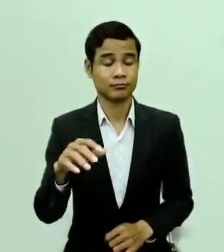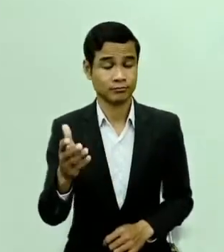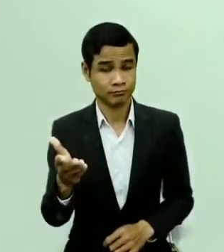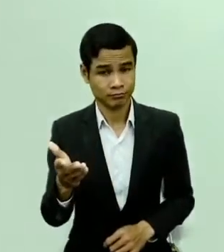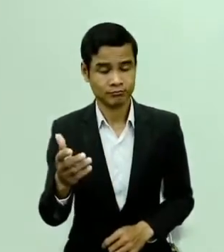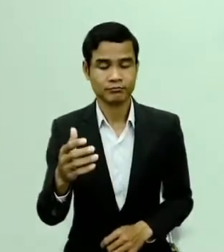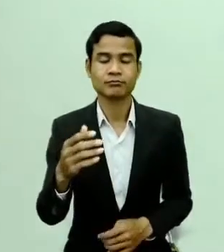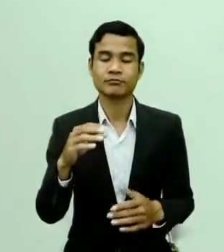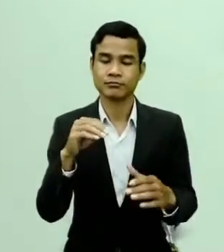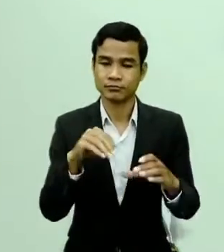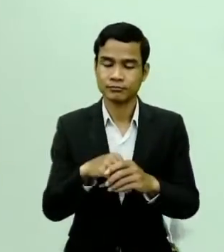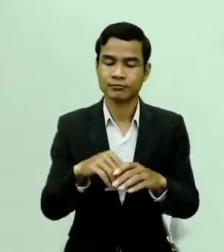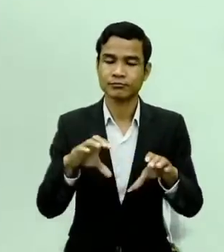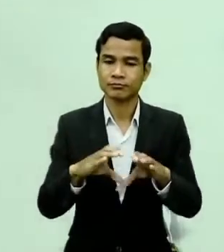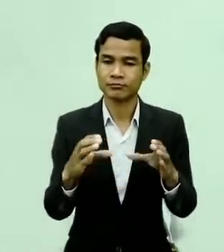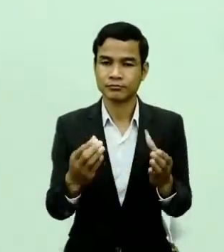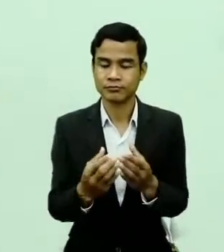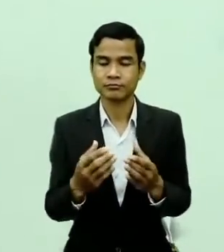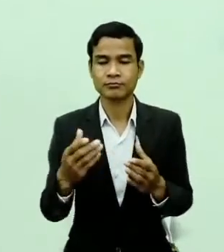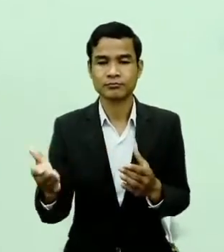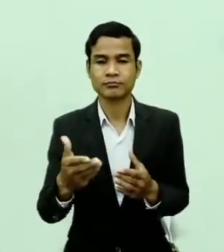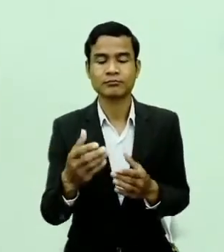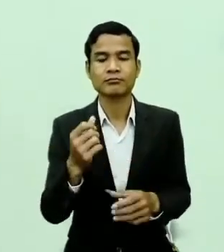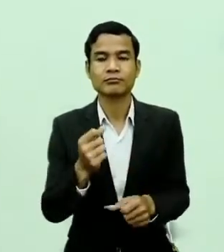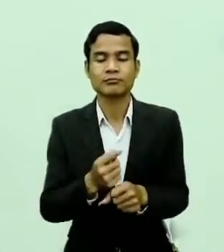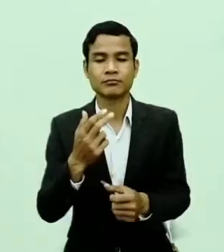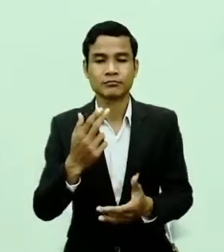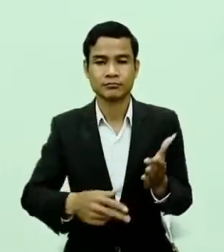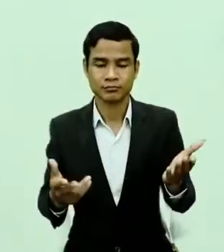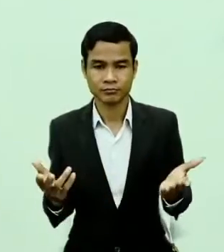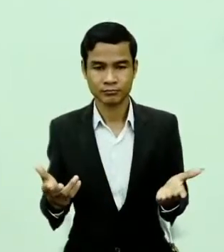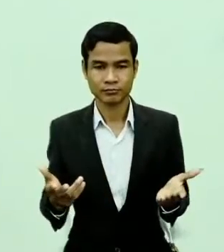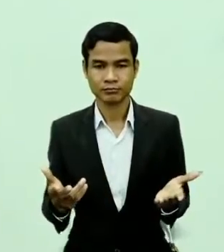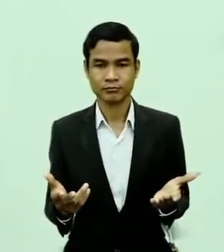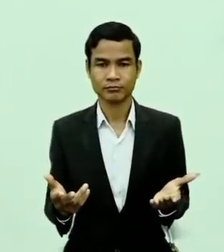nữ không thân ạ à. Hai phụ quát cầm bông tái phơ ở vầy